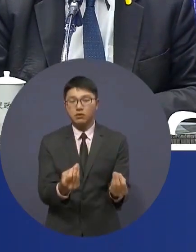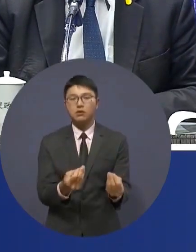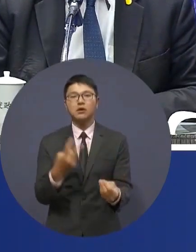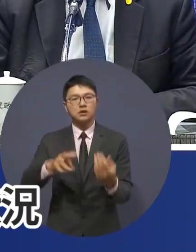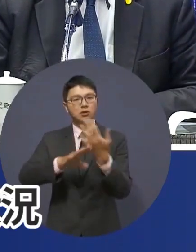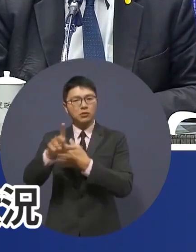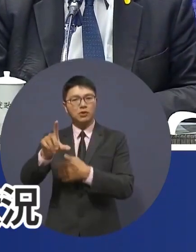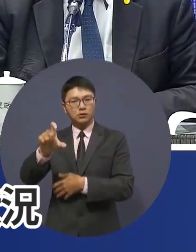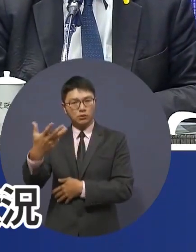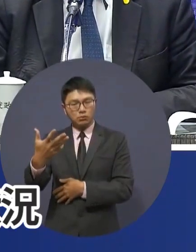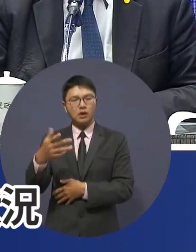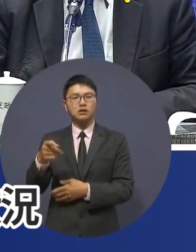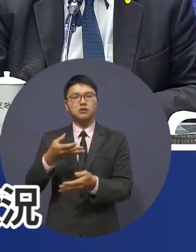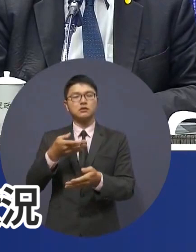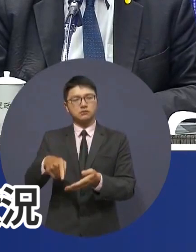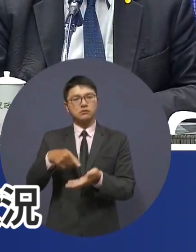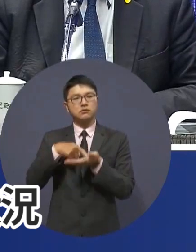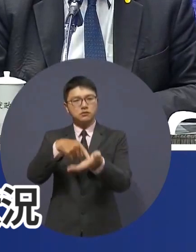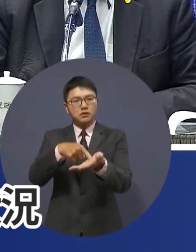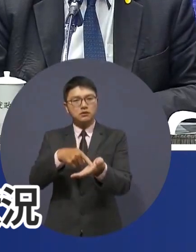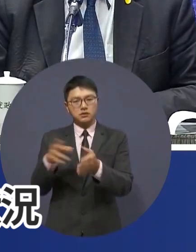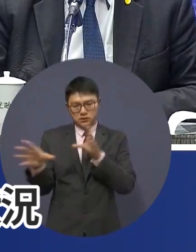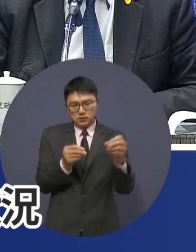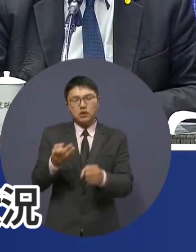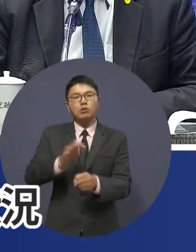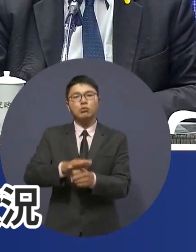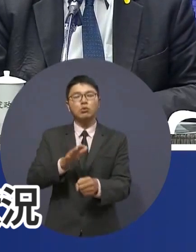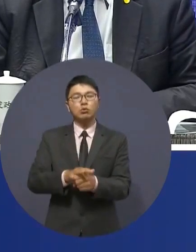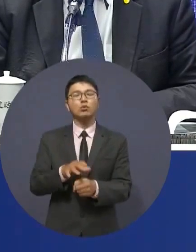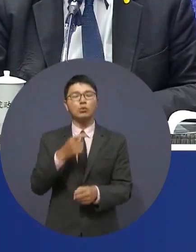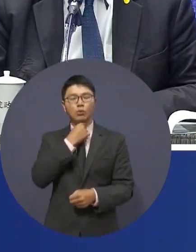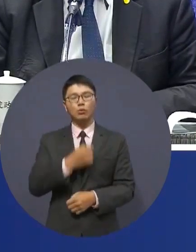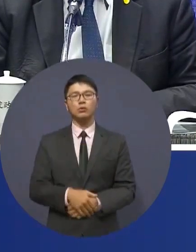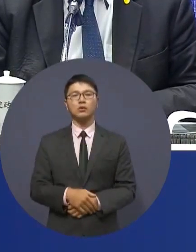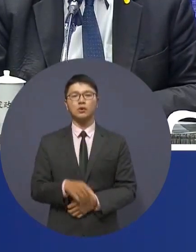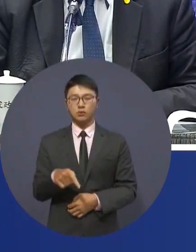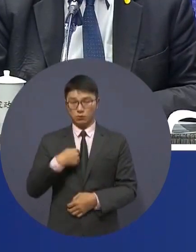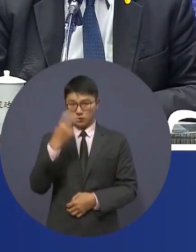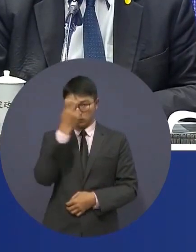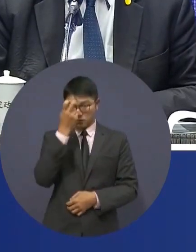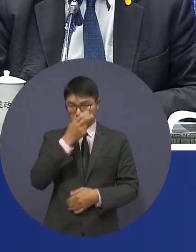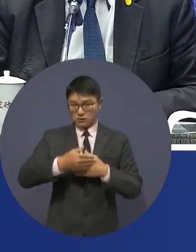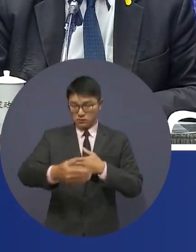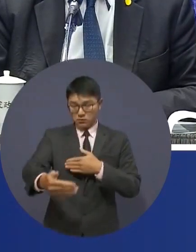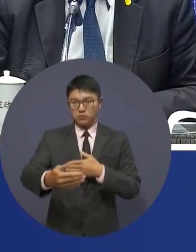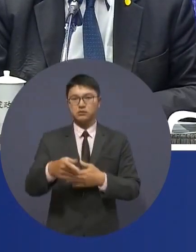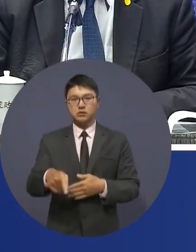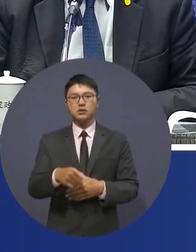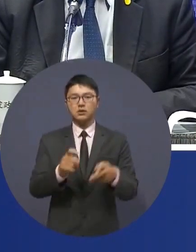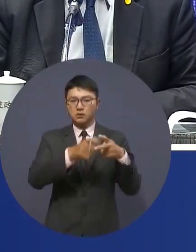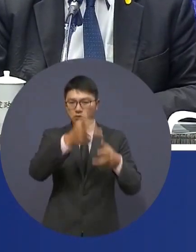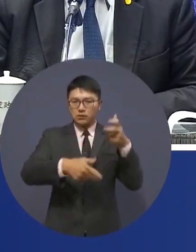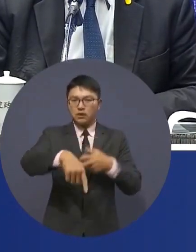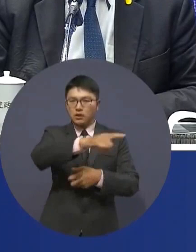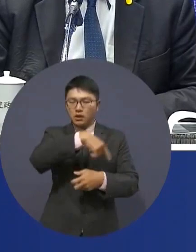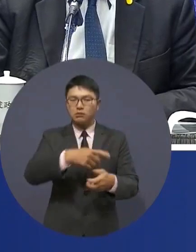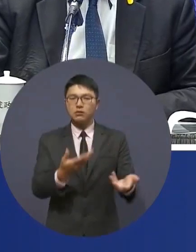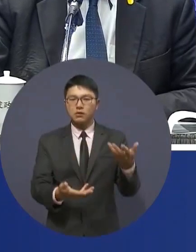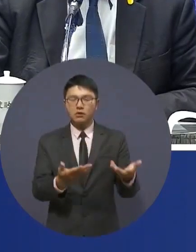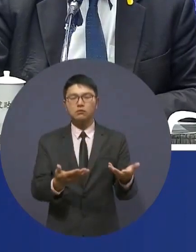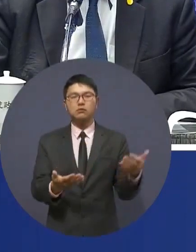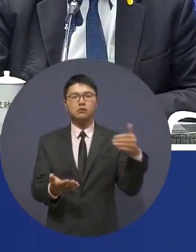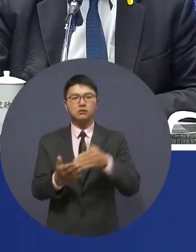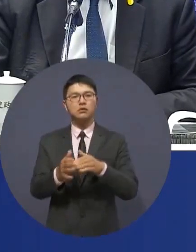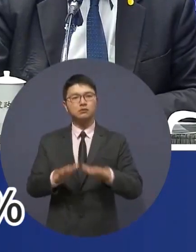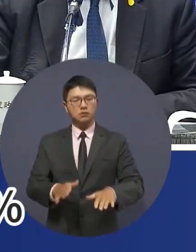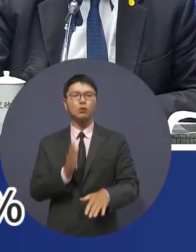还在补件，所以其实依照我们的审查的状况，在制造业这个部分审查的状况是到目前为止